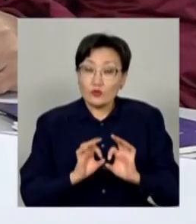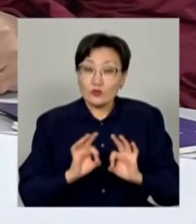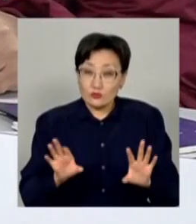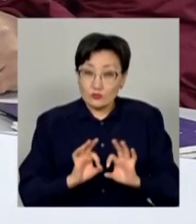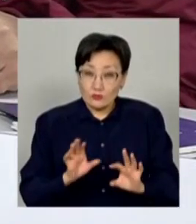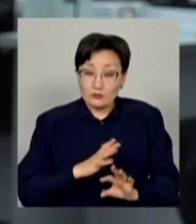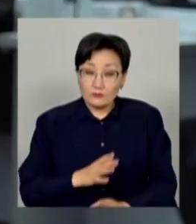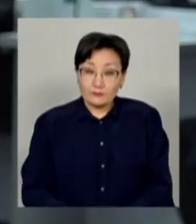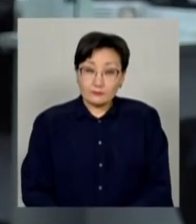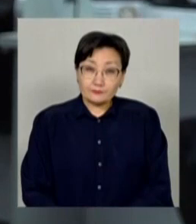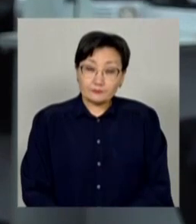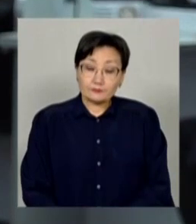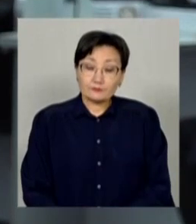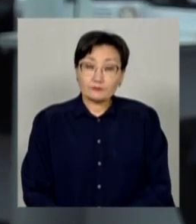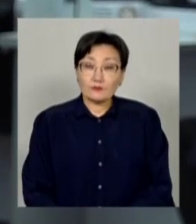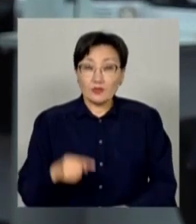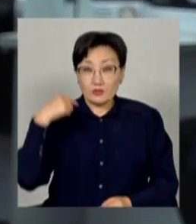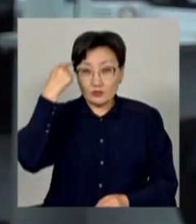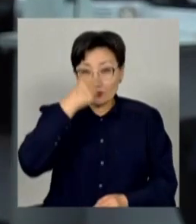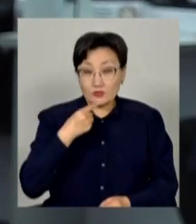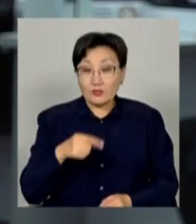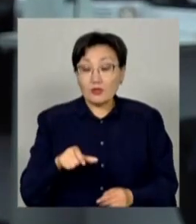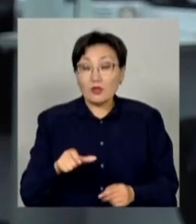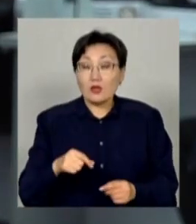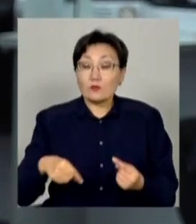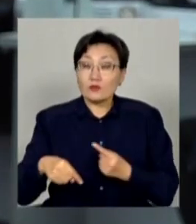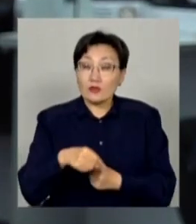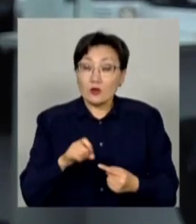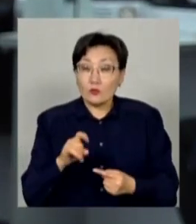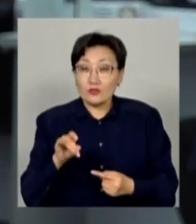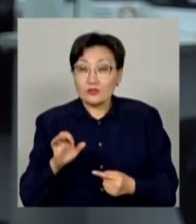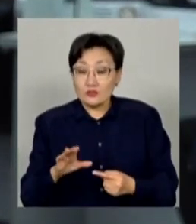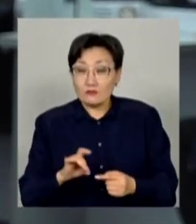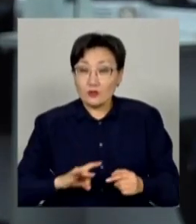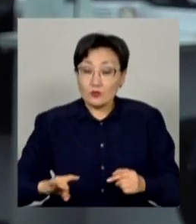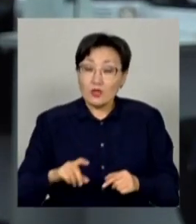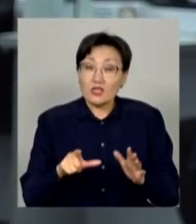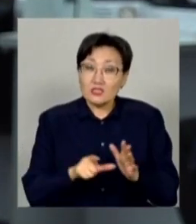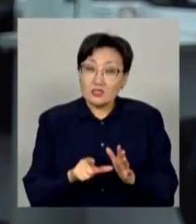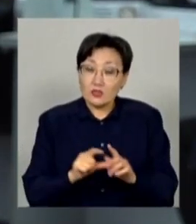түсіндірілді. Жеке кәсіпкермін. Осы Әуезов ауданына, салық басқармасына